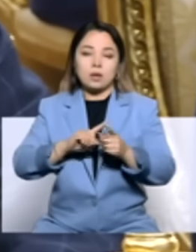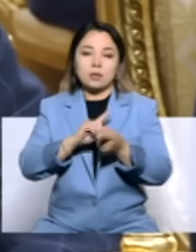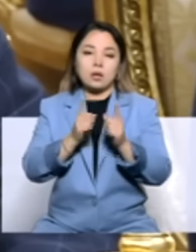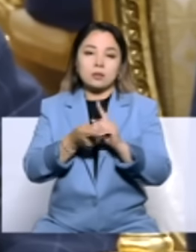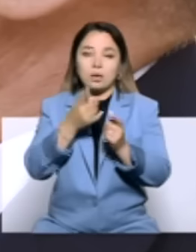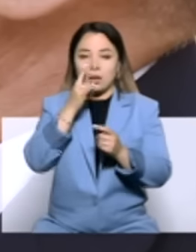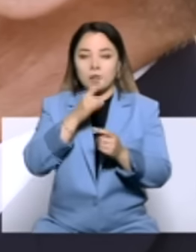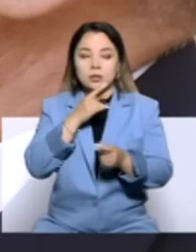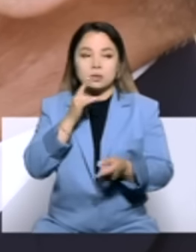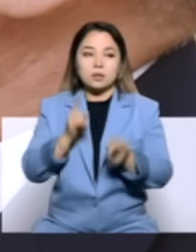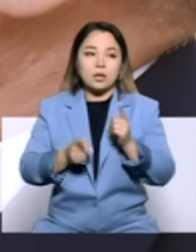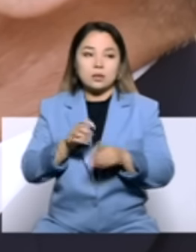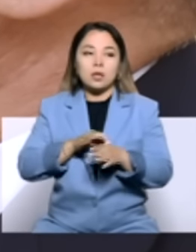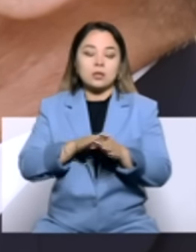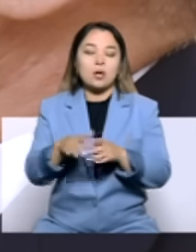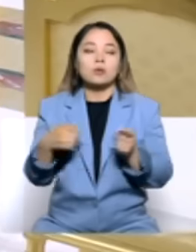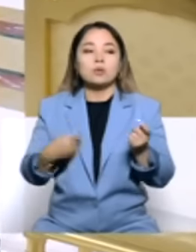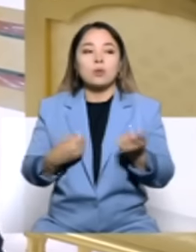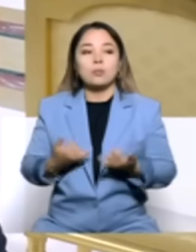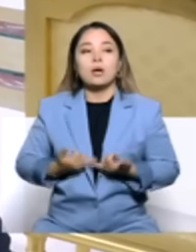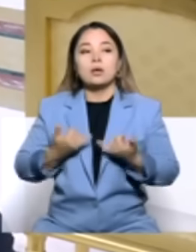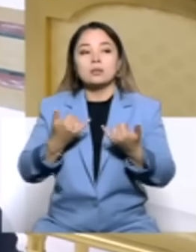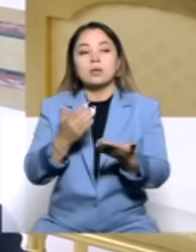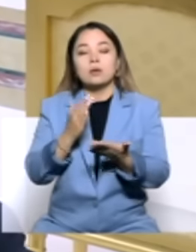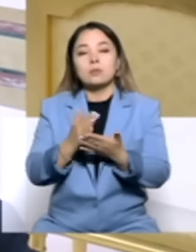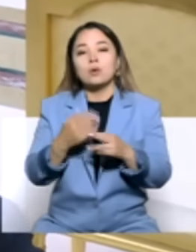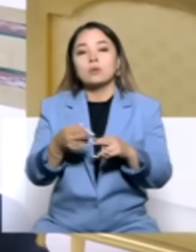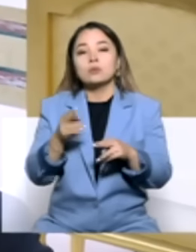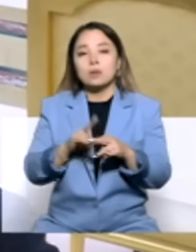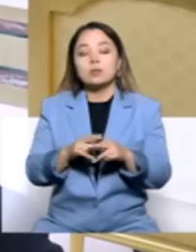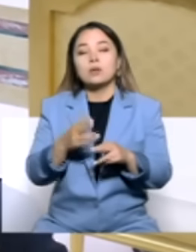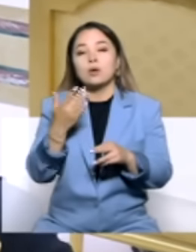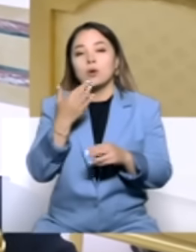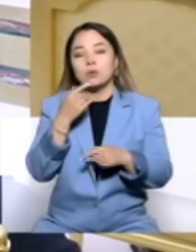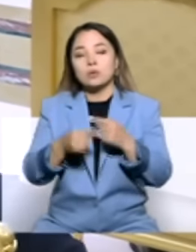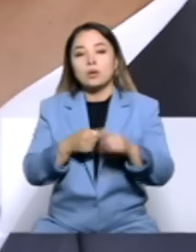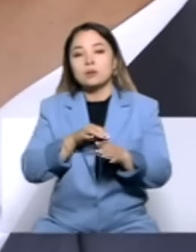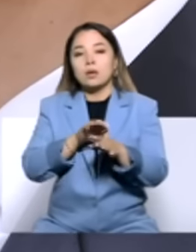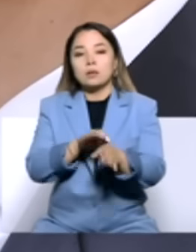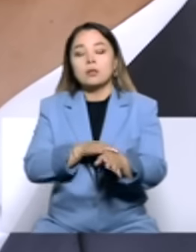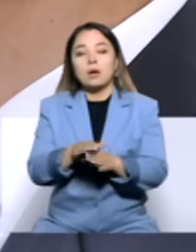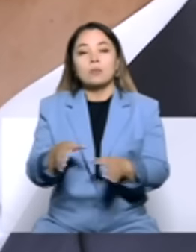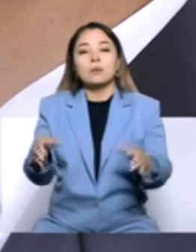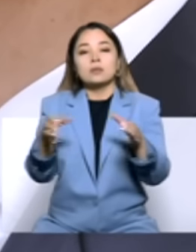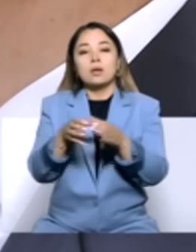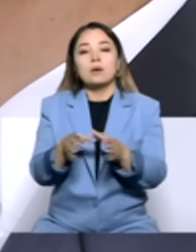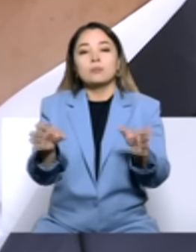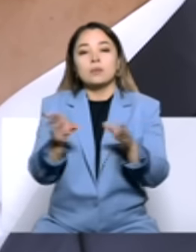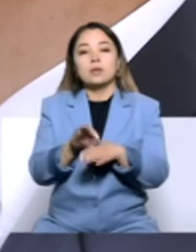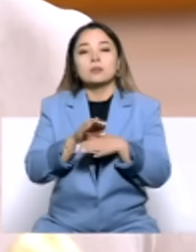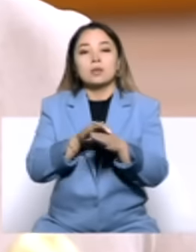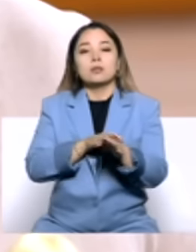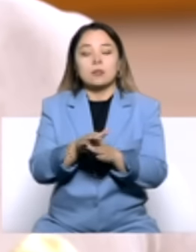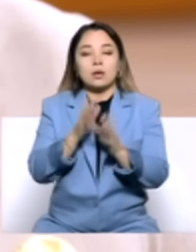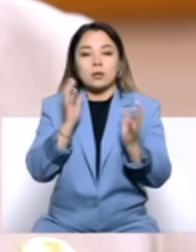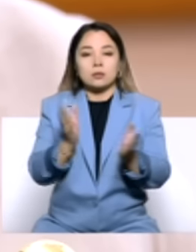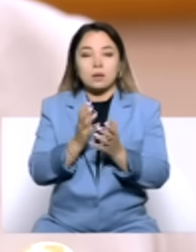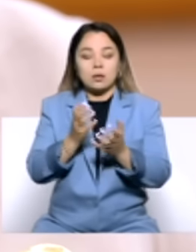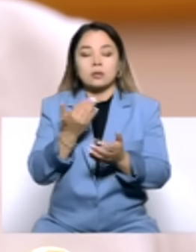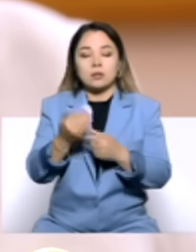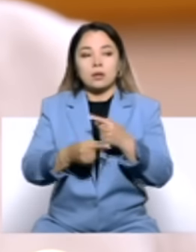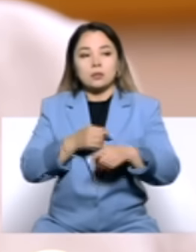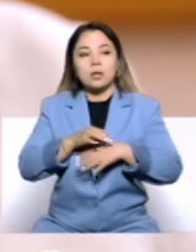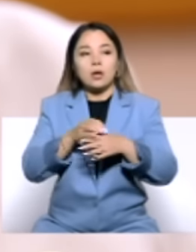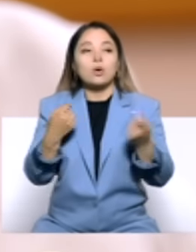Нағыз қазақ қазақ емес, нағыз қазақ домбыра. Біз ұлттық бір елігімізді сақтағымыз келсе, қастерлі